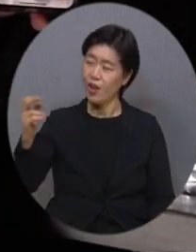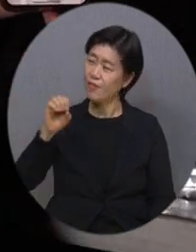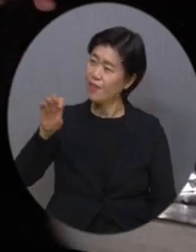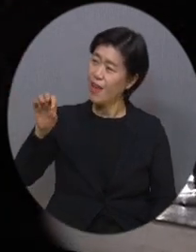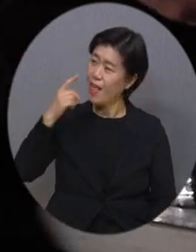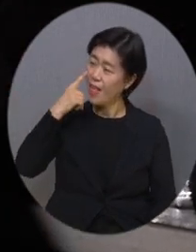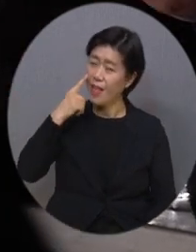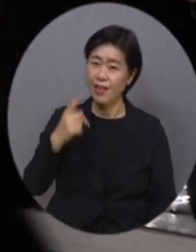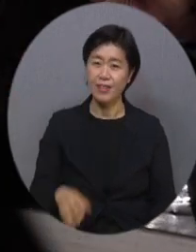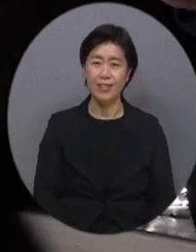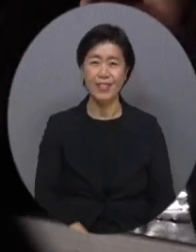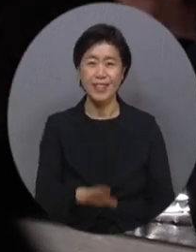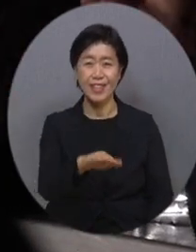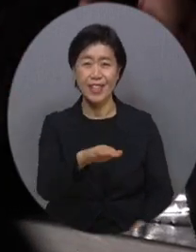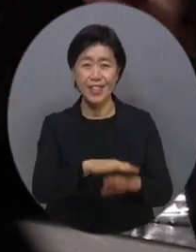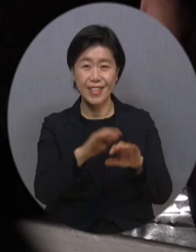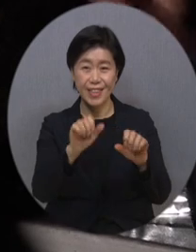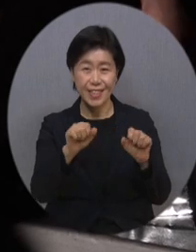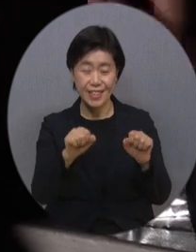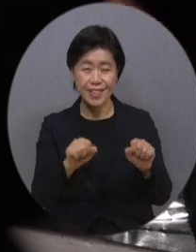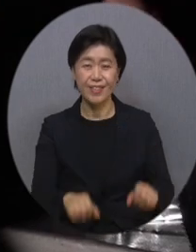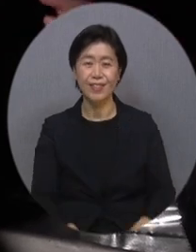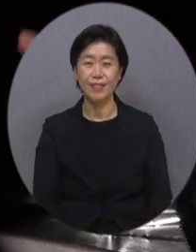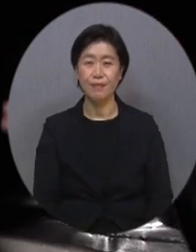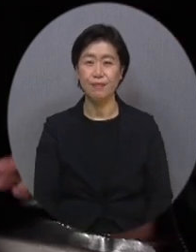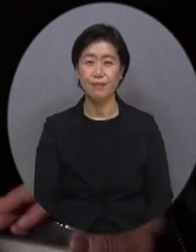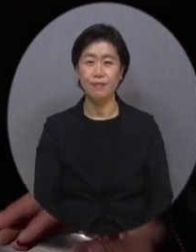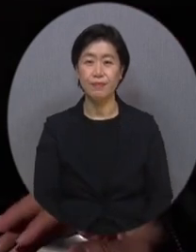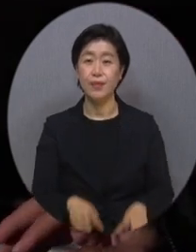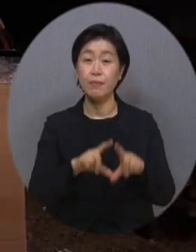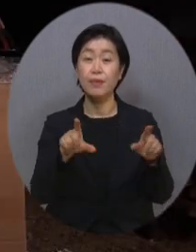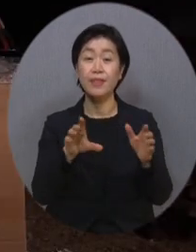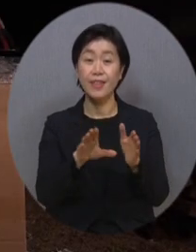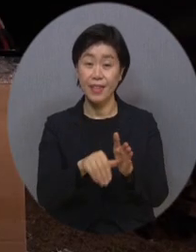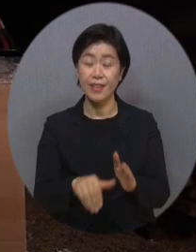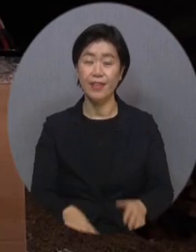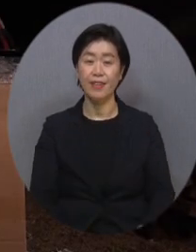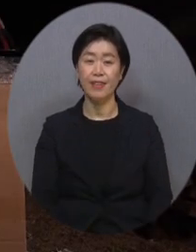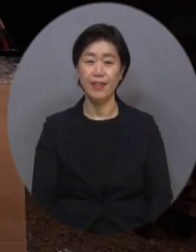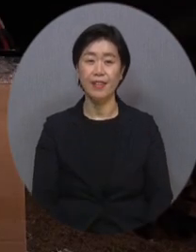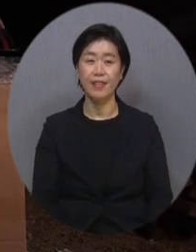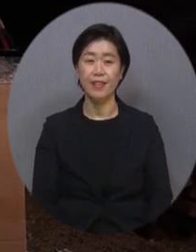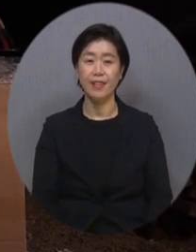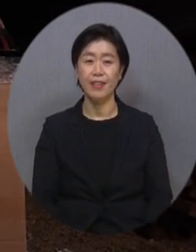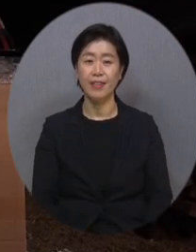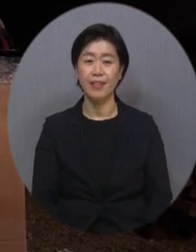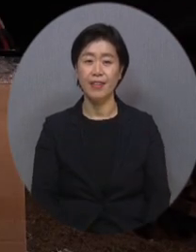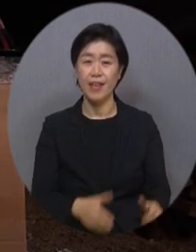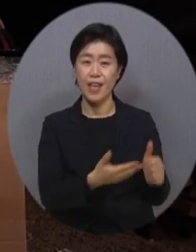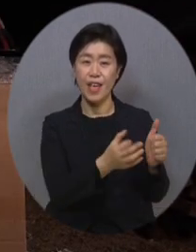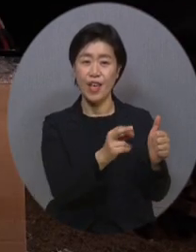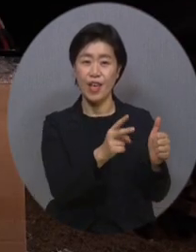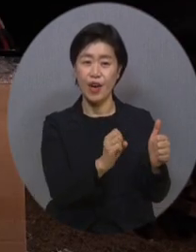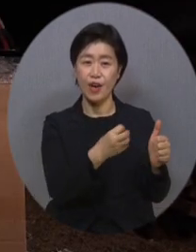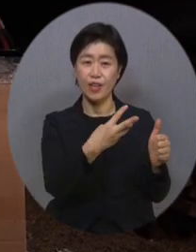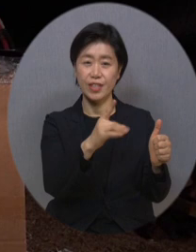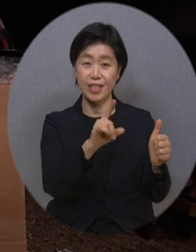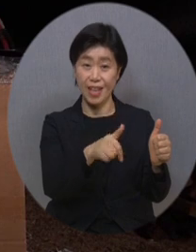해. 금주 씨. 안녕하세요. 저기 어. 평상시에 네. 어 우리 영태 우리